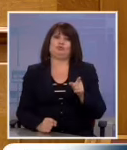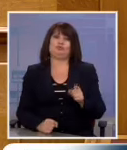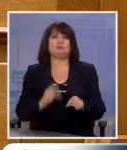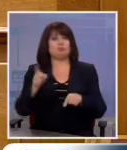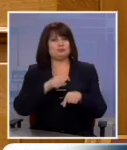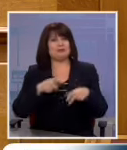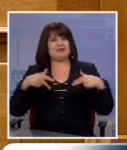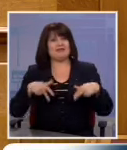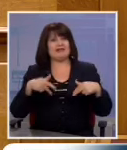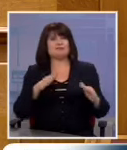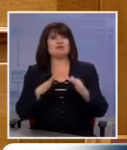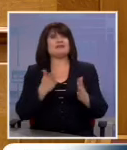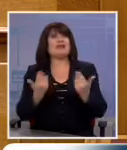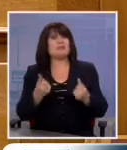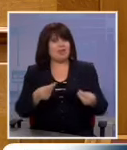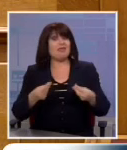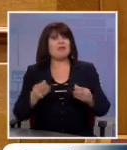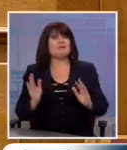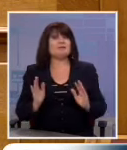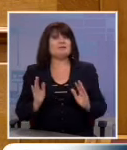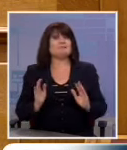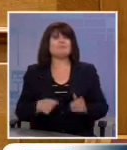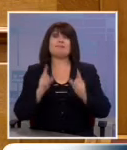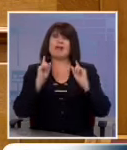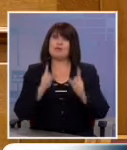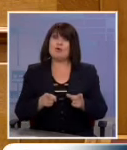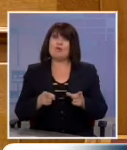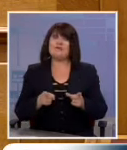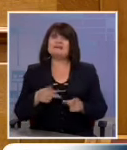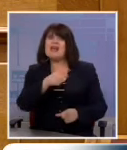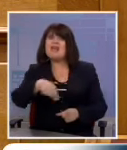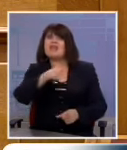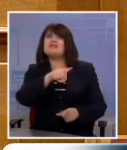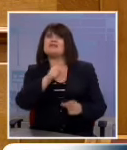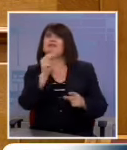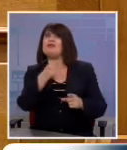που η κυβέρνηση δεν το διασφαλίζει, αυτό είναι μια απόφαση που πέφτει στις δικές σας πλάτες.